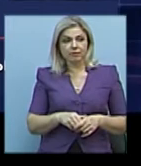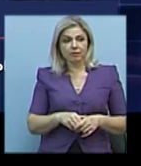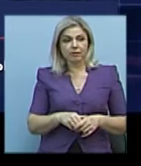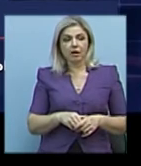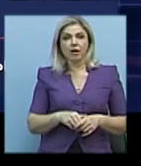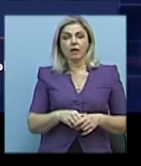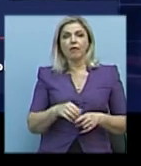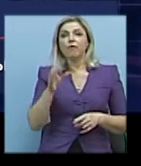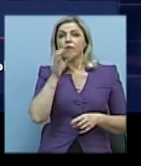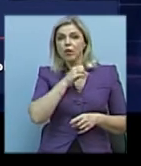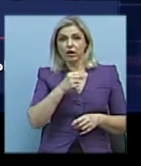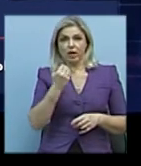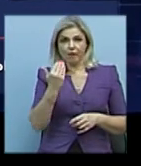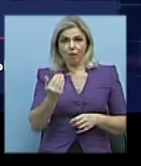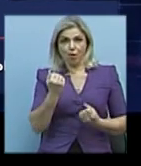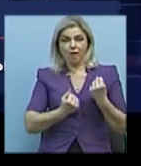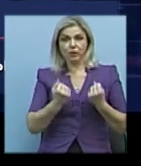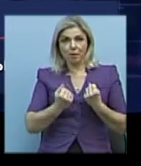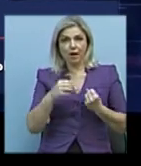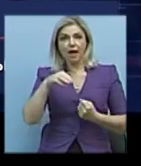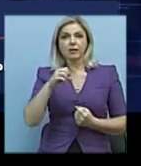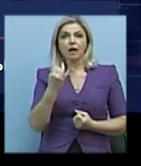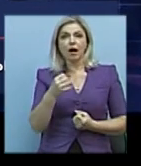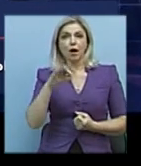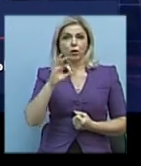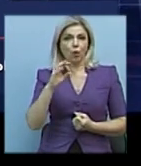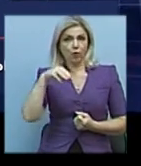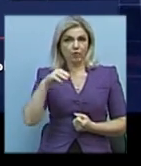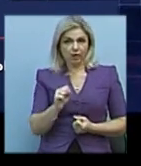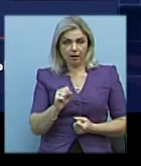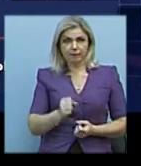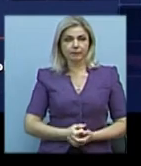угнав його автомобіль «Тойота».